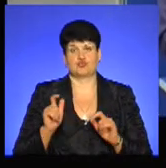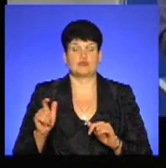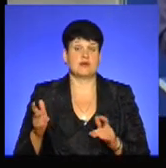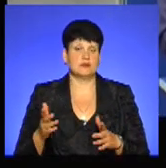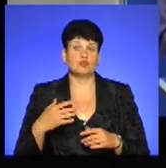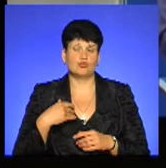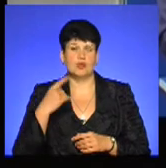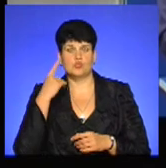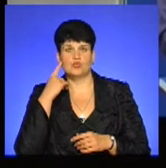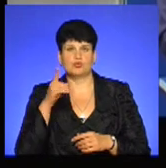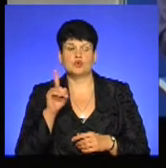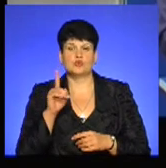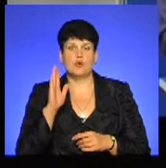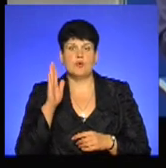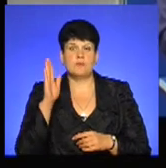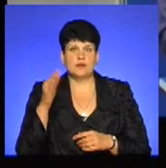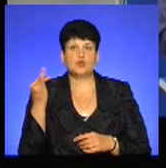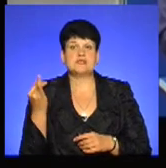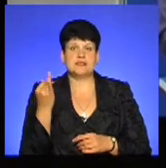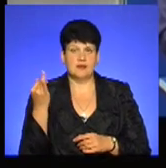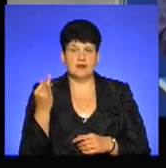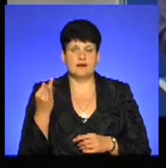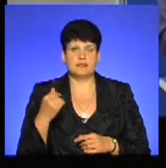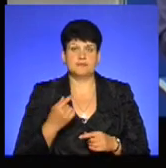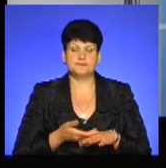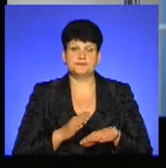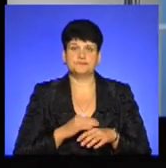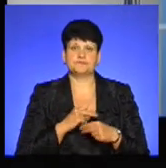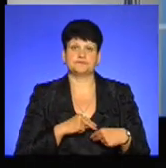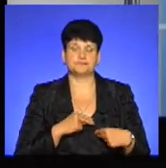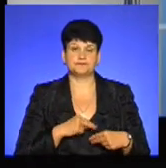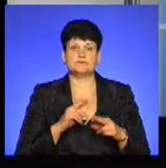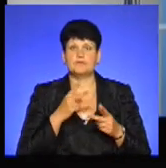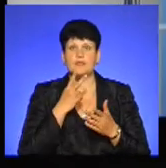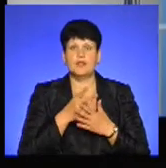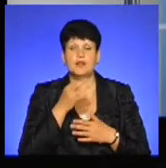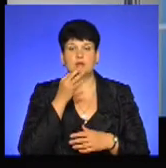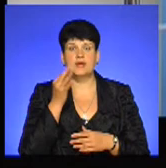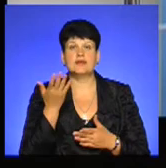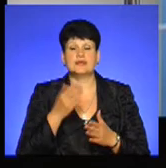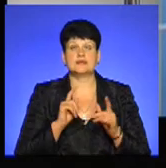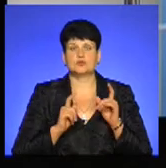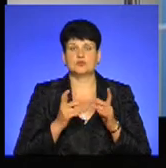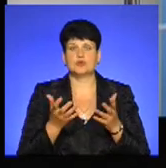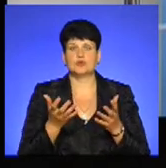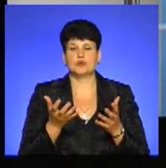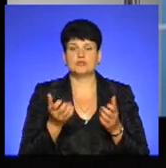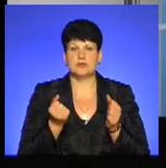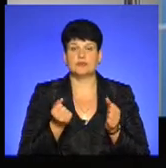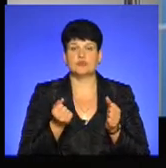що попереду цікава, але напружена праця. Як показує досвід, які виші отримують найкращих